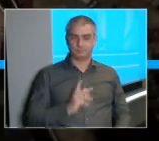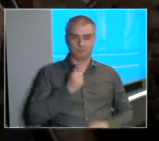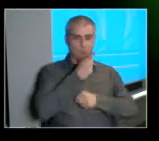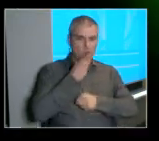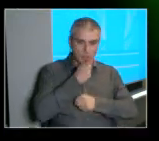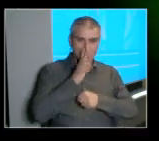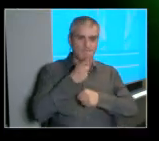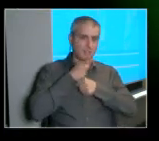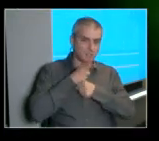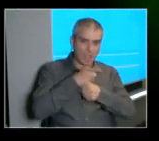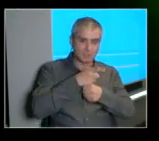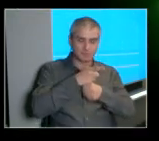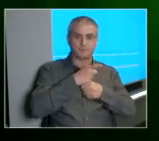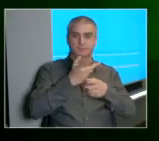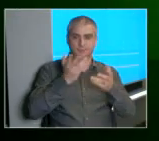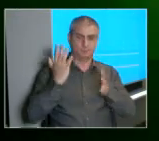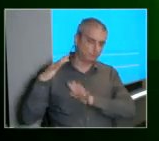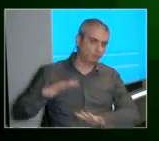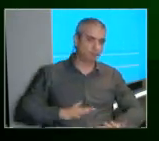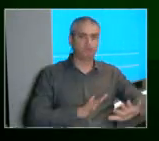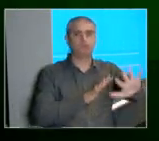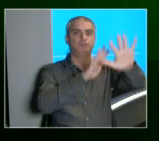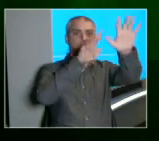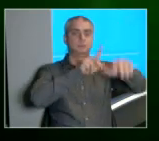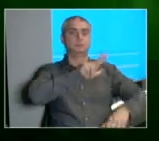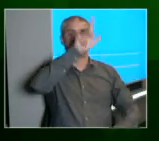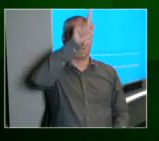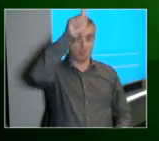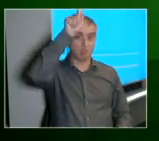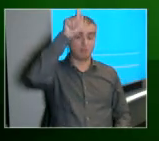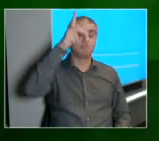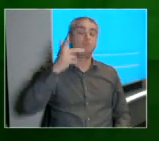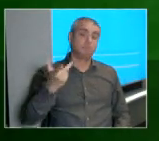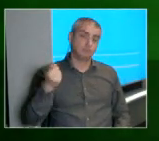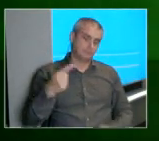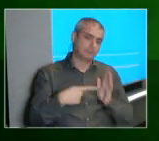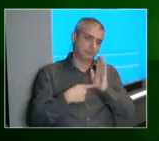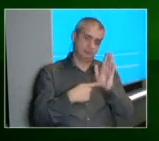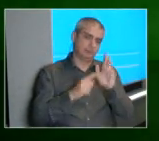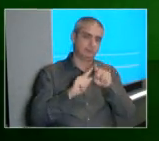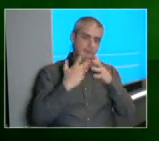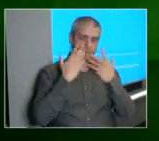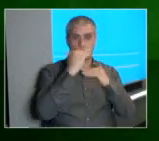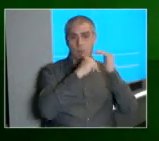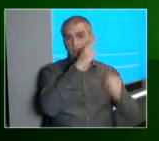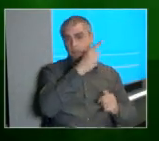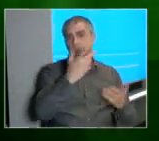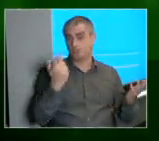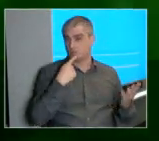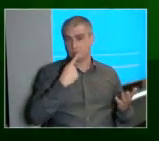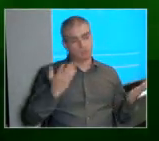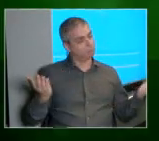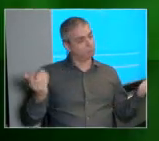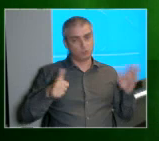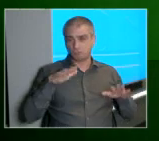התותחים וכולי, והטנקים שעולים צפונה, זה איתות ברור לחיזבאללה, הוא אומר איך